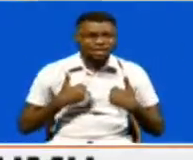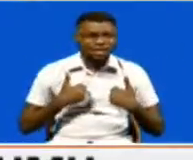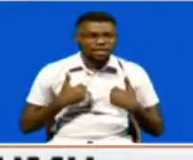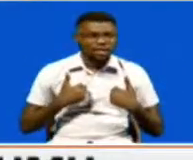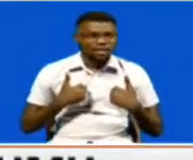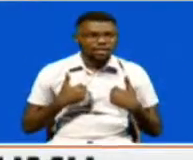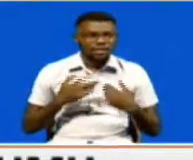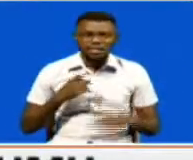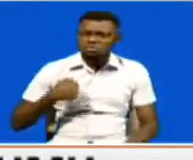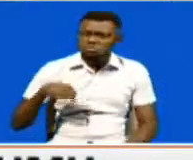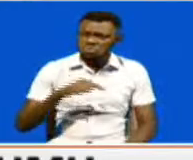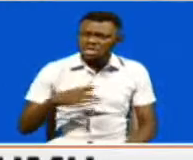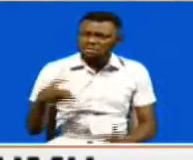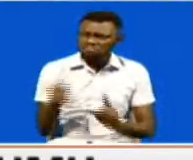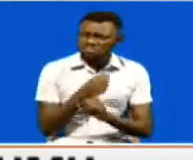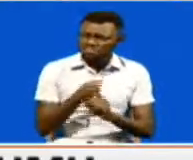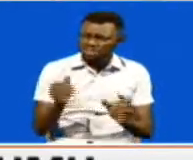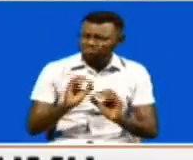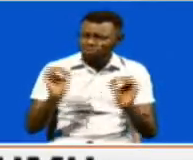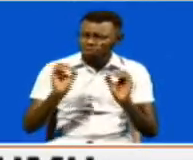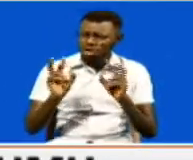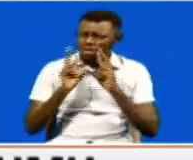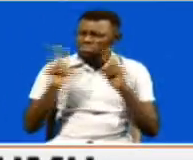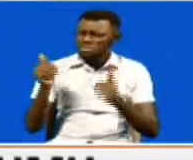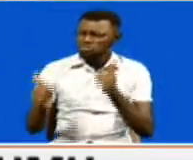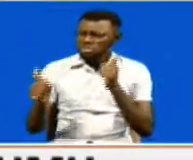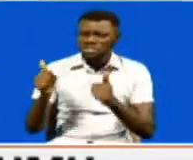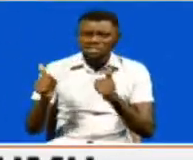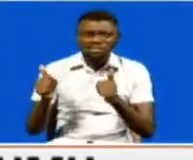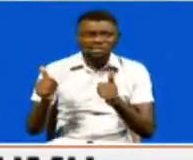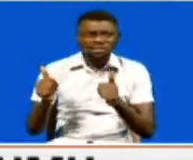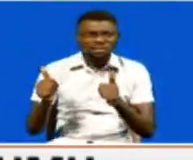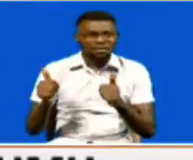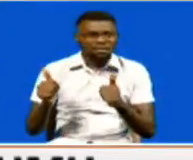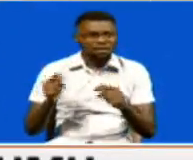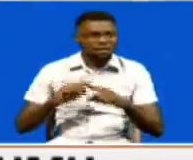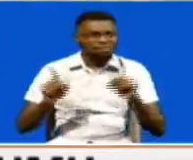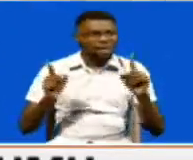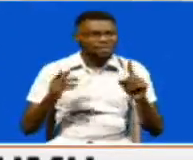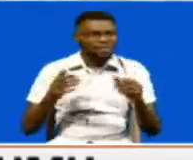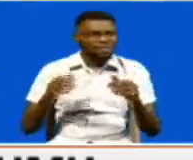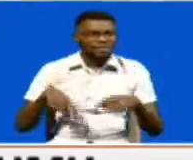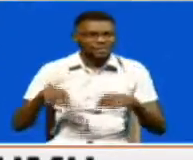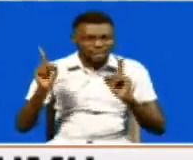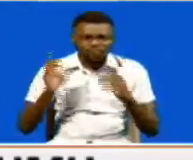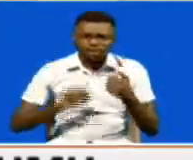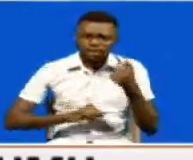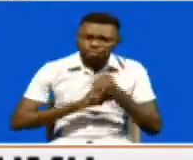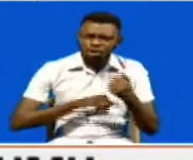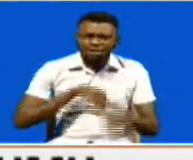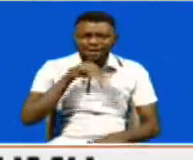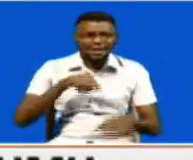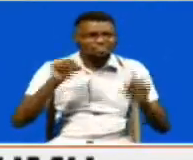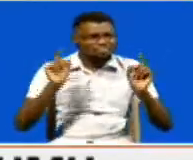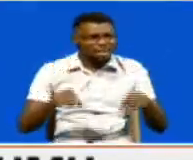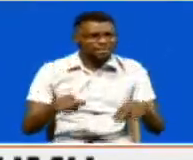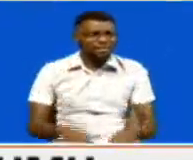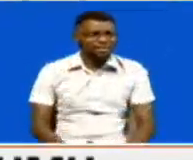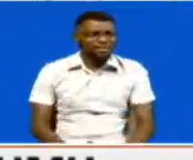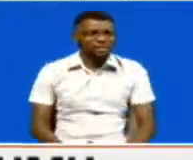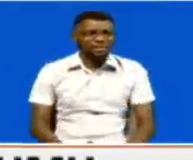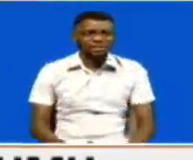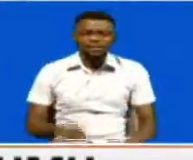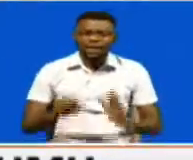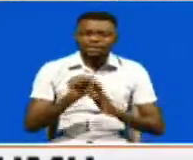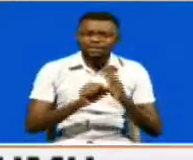ati sisi tutaleta fujo? Watu wanataka peace. Naomba watu wote wasimame na Raila Odinga. Tuende